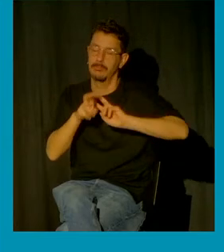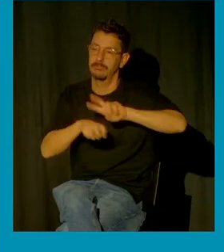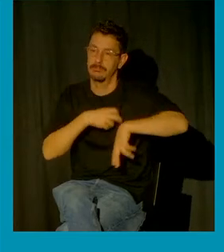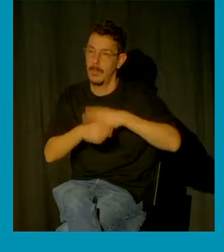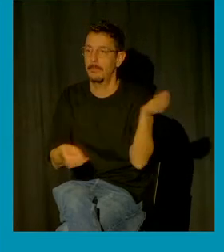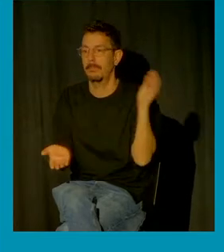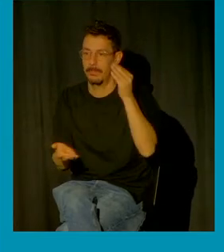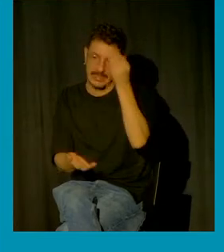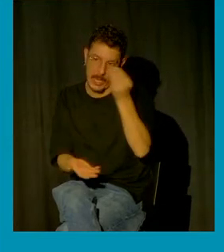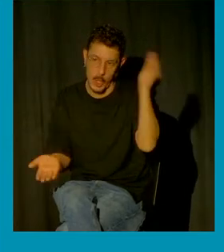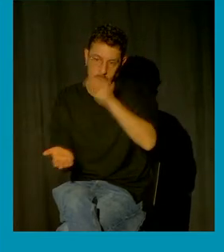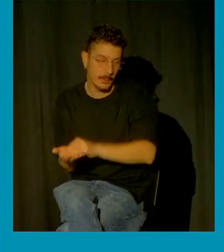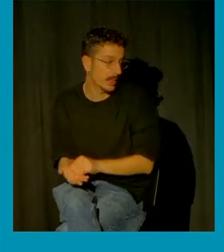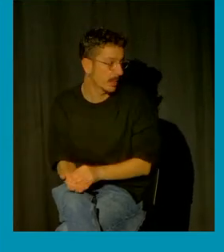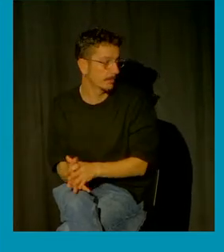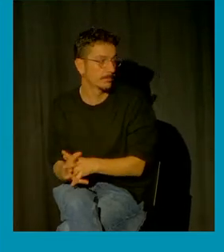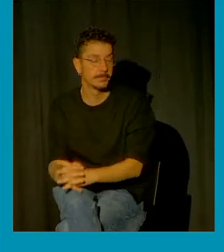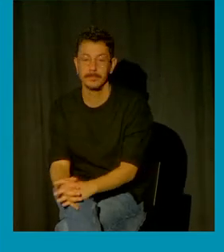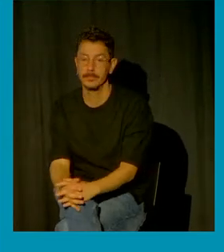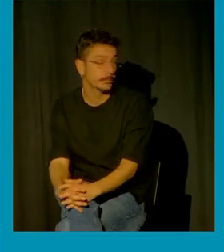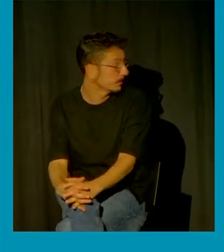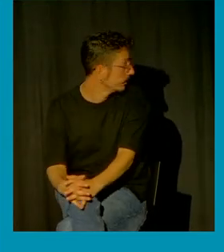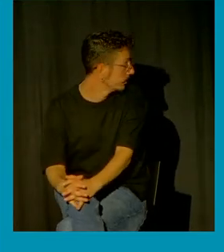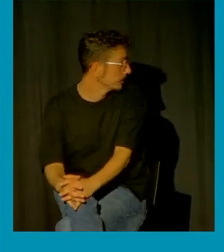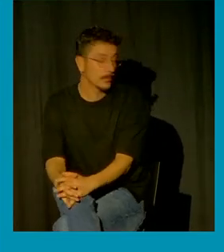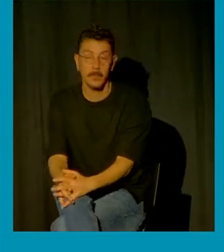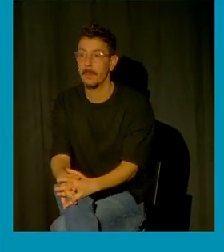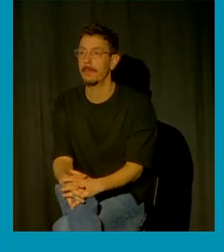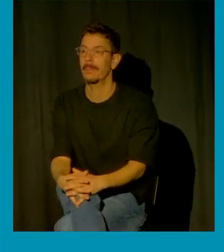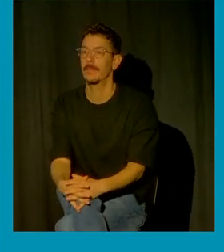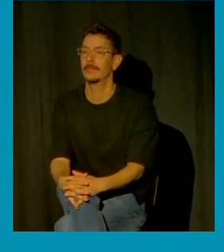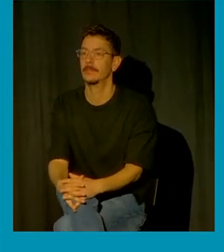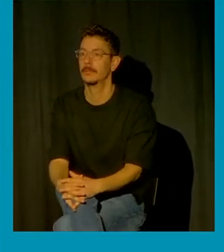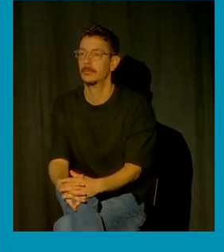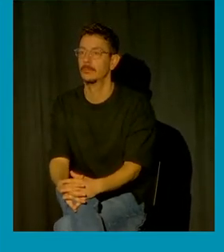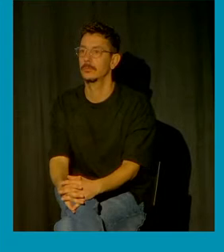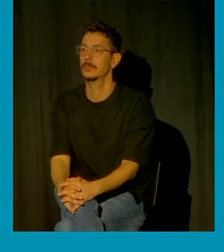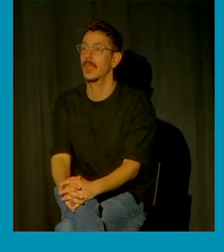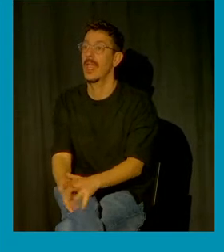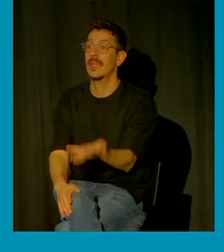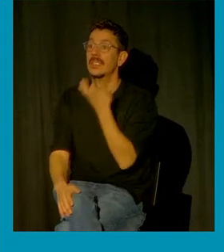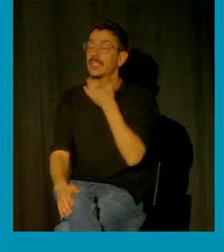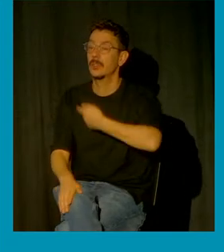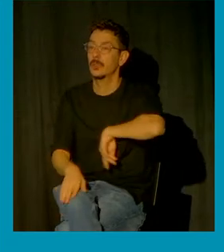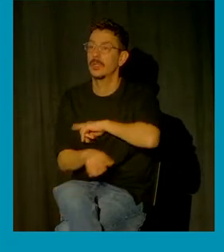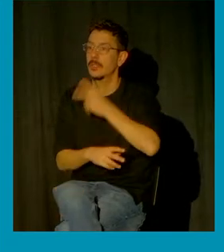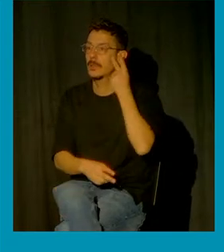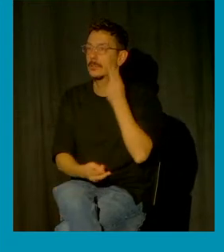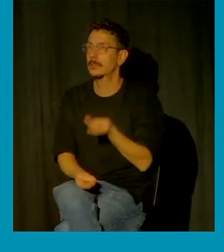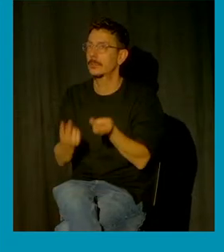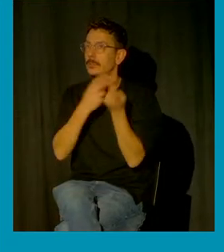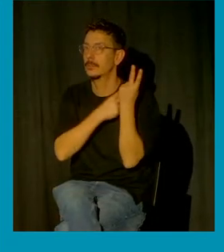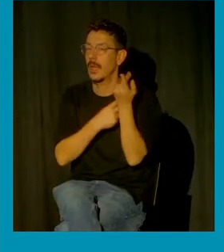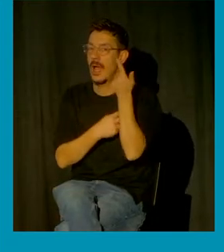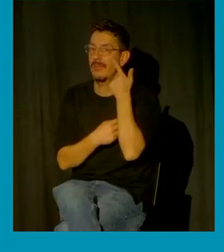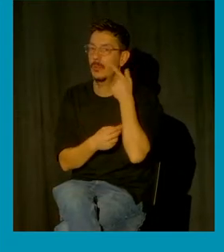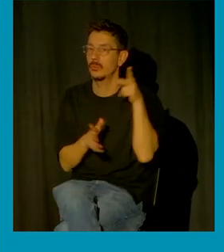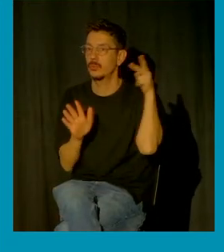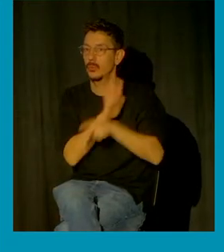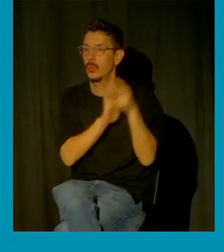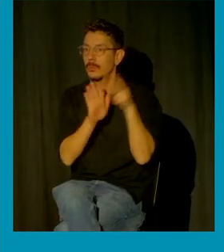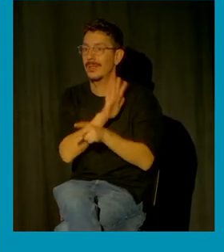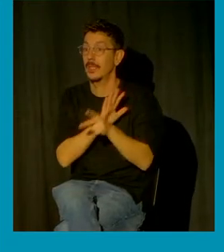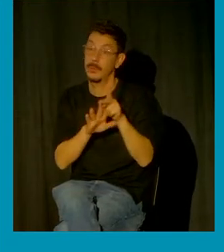aspectes a posar de relleu això si fem diguem-ne una retrospectiva de tota la normativa que s'ha dictat sobretot a nivell